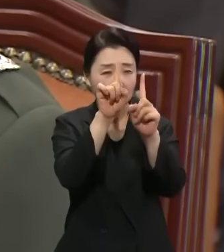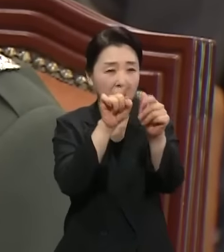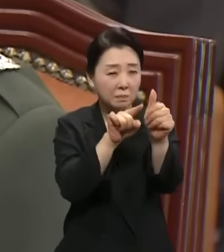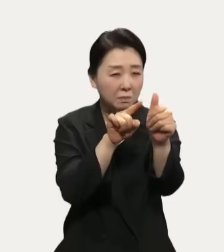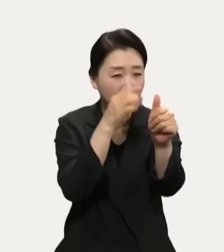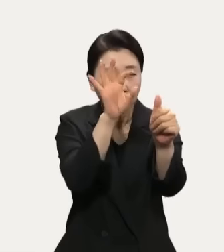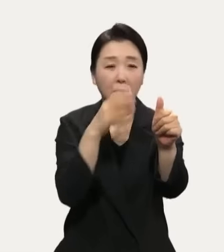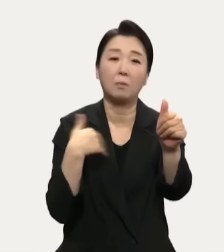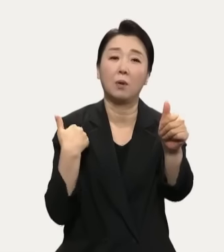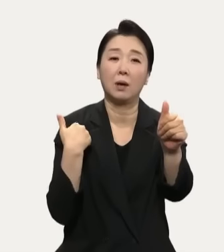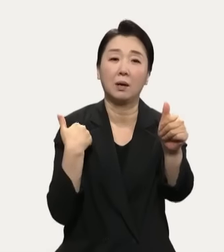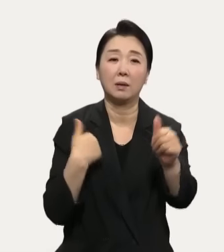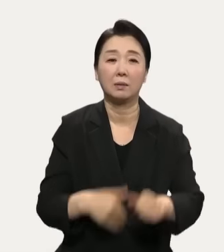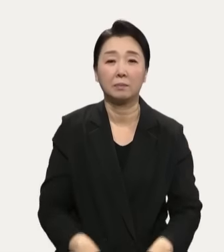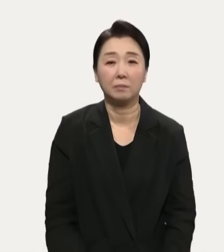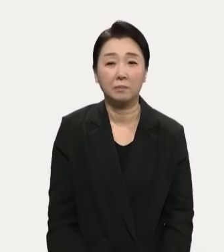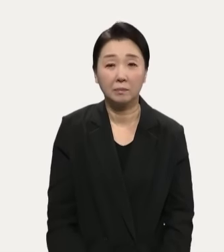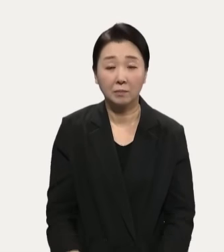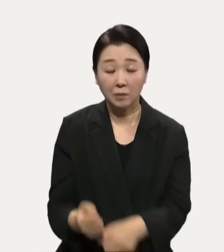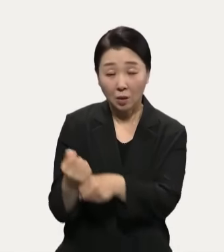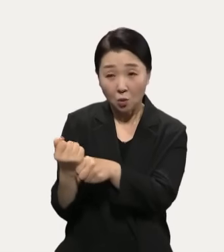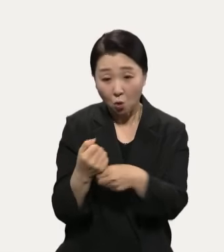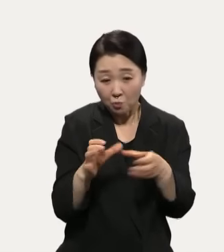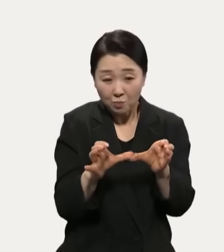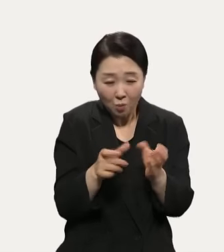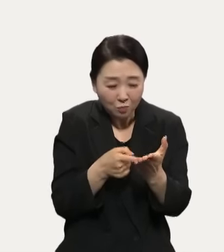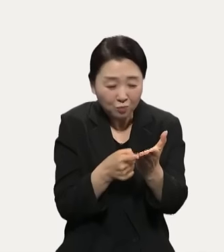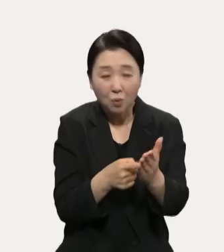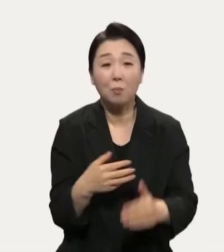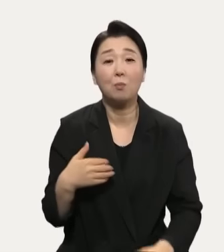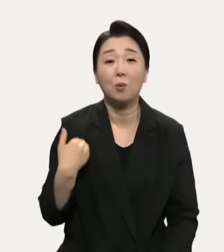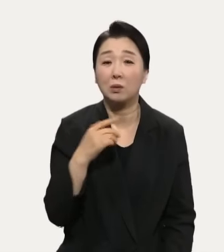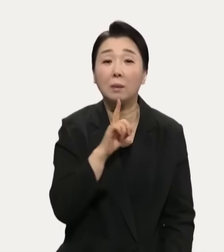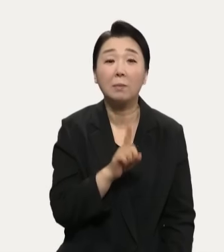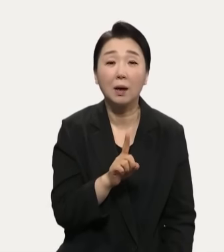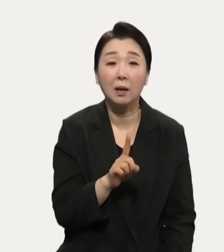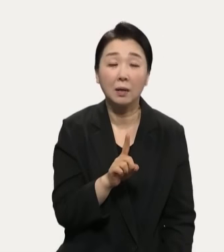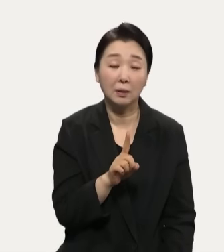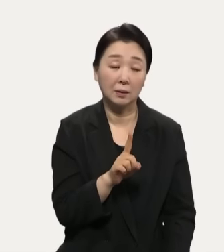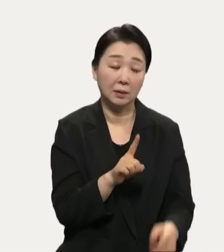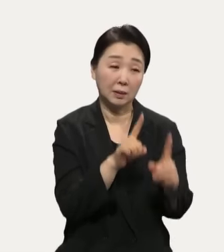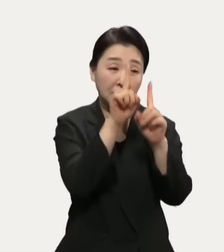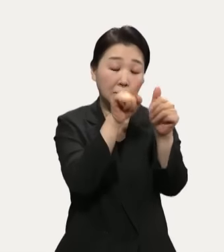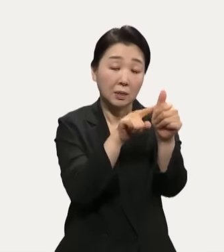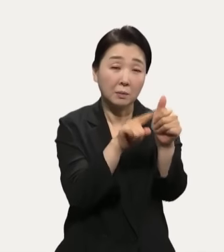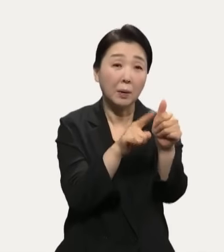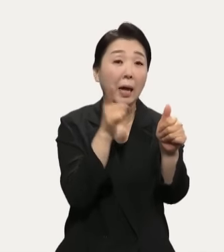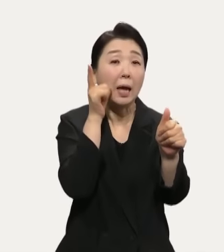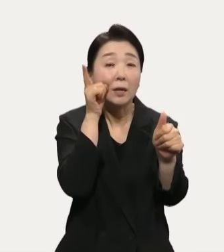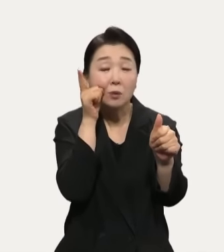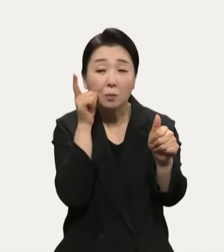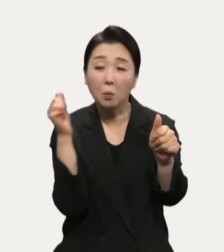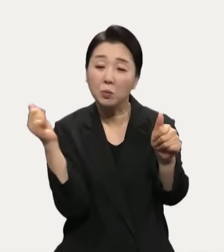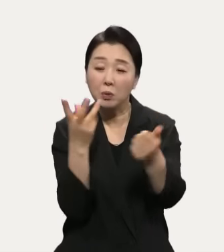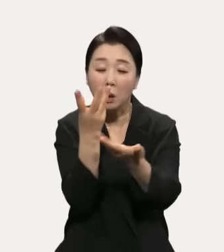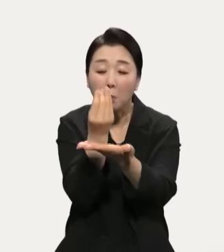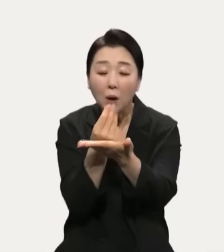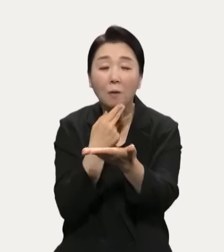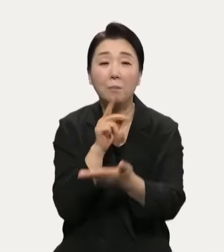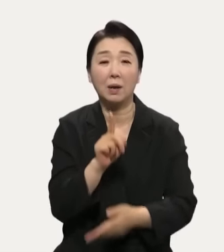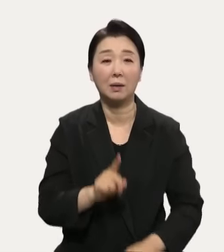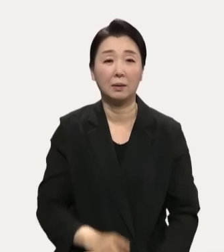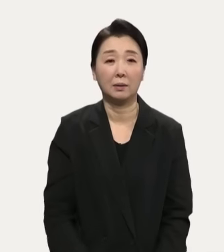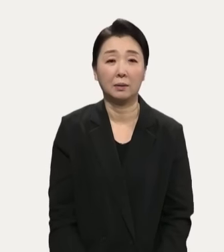했습니다. 당시 골프 모임이 추진되는 것도 몰랐다면서 이 씨의 번호가 휴대전화에 저장돼 있지 않다고